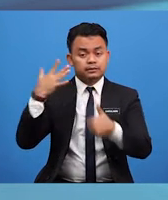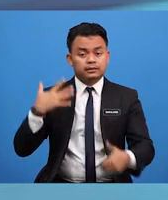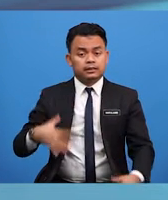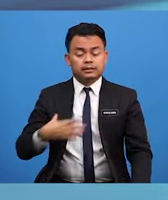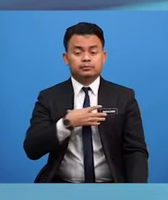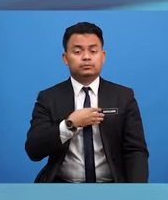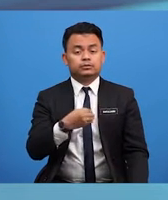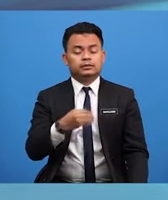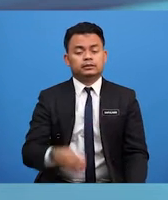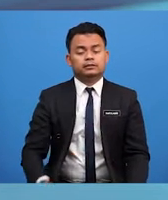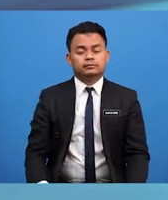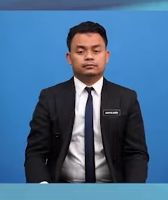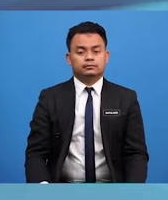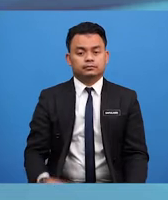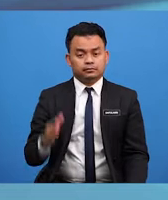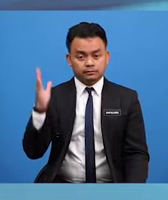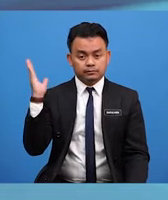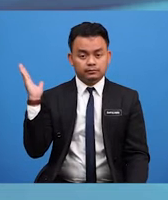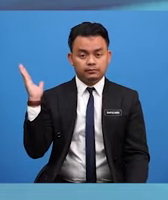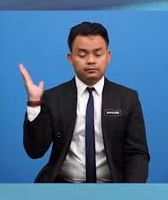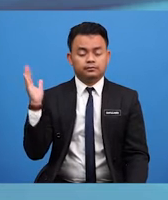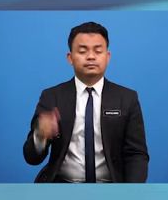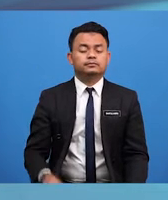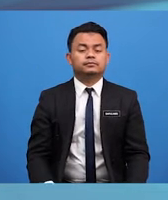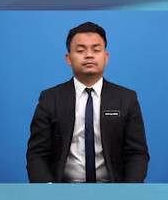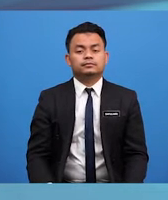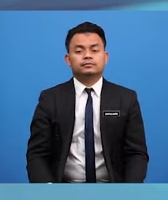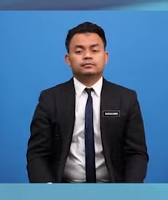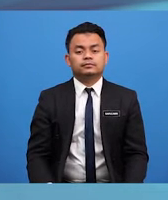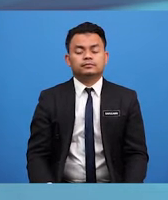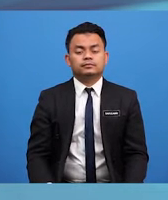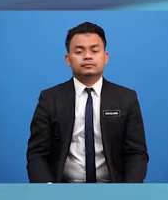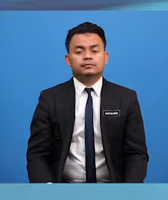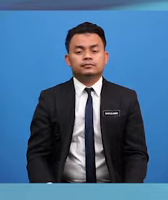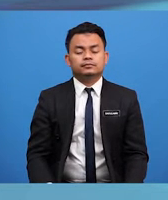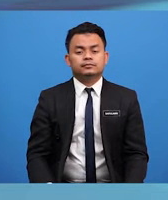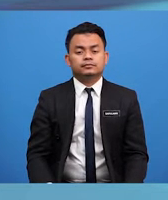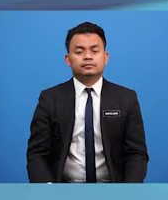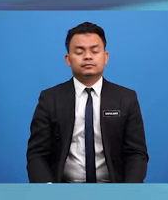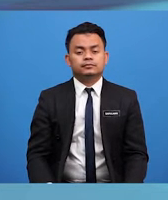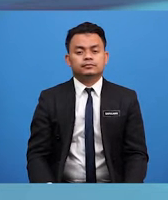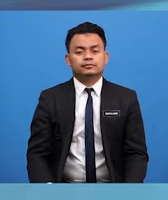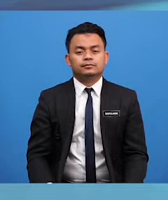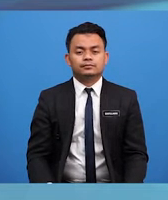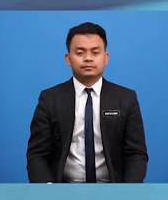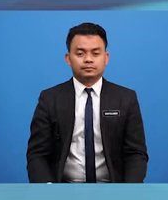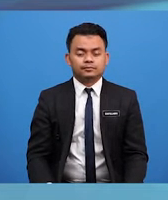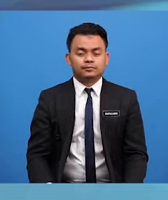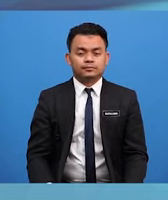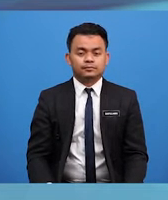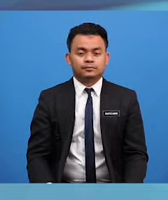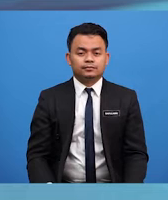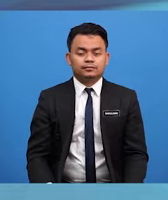Kain yang sesuai digunakan untuk menerap lilin dan pewarna batik.